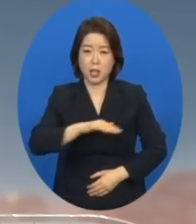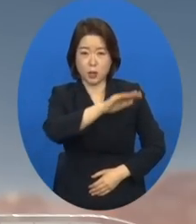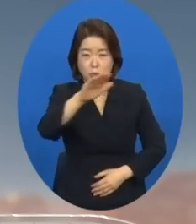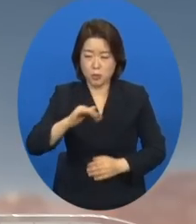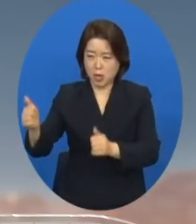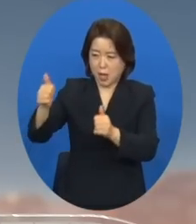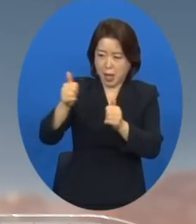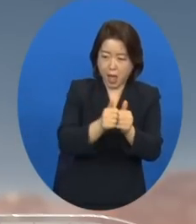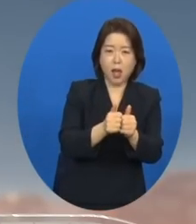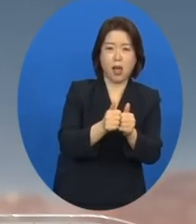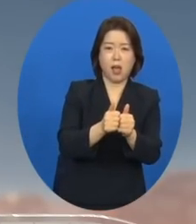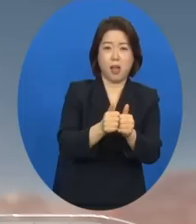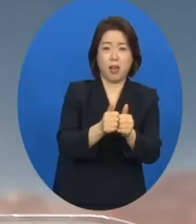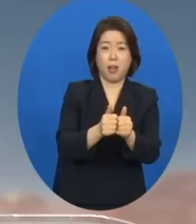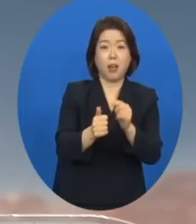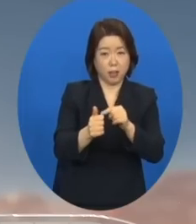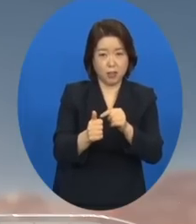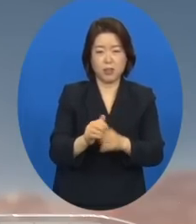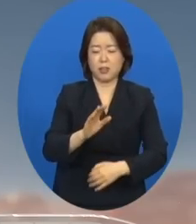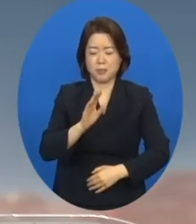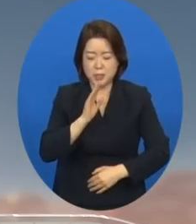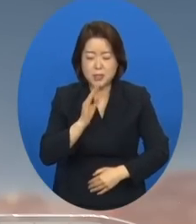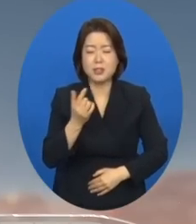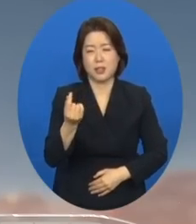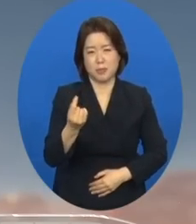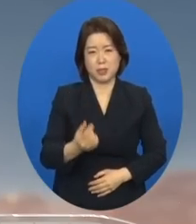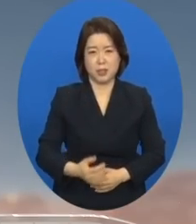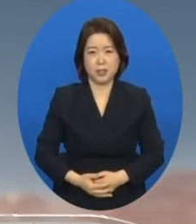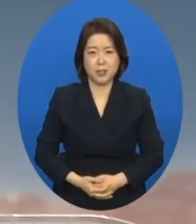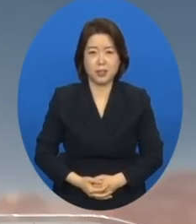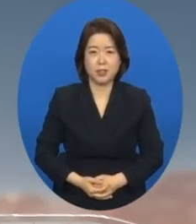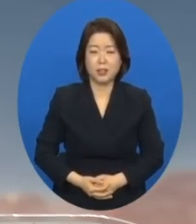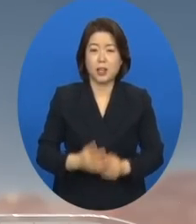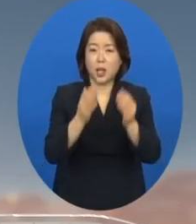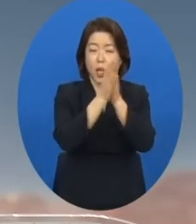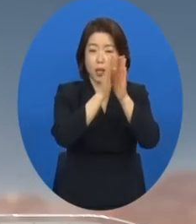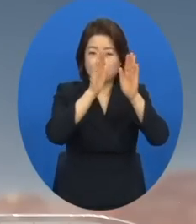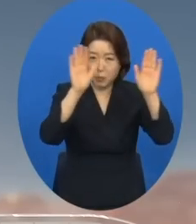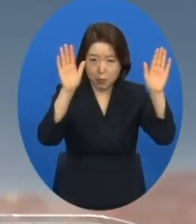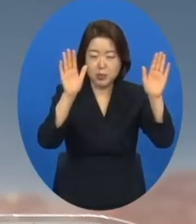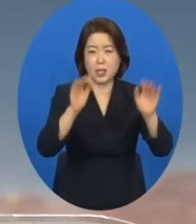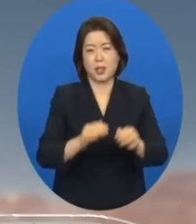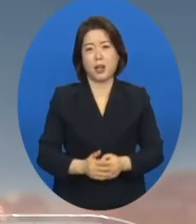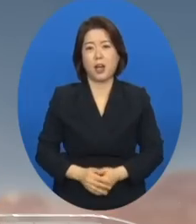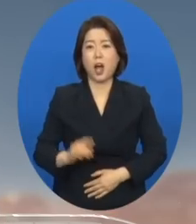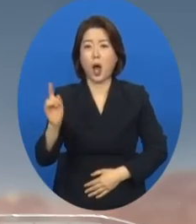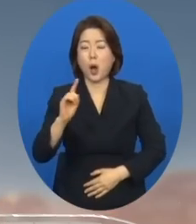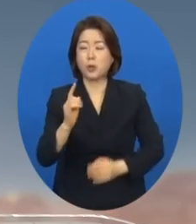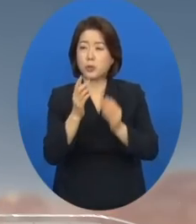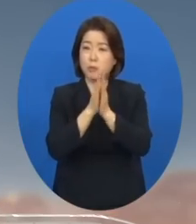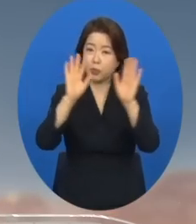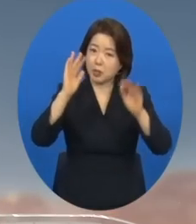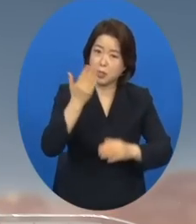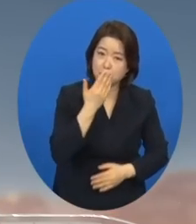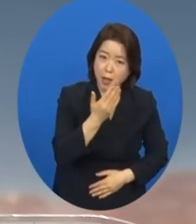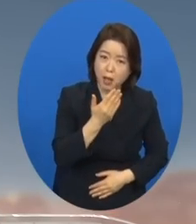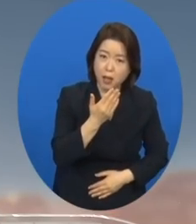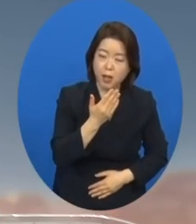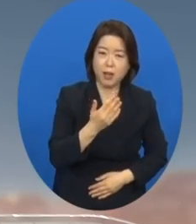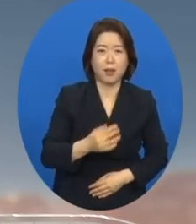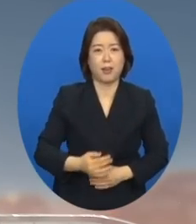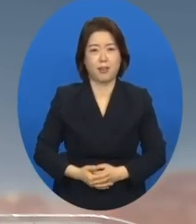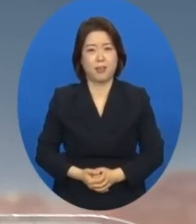것이 궁극적인 팩트입니다 여러분 모세가 우리가 아는 그 모세가 어떻게 모세가 될 수 있느냐 있었는가